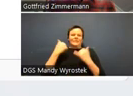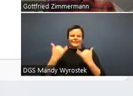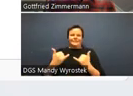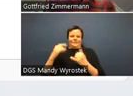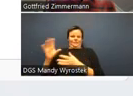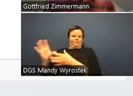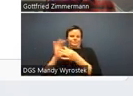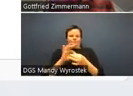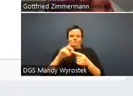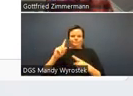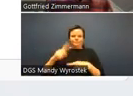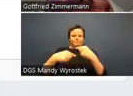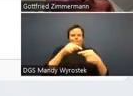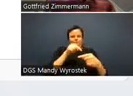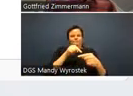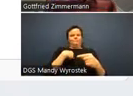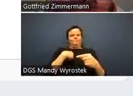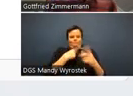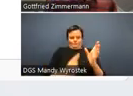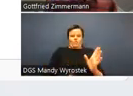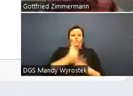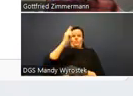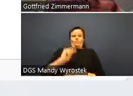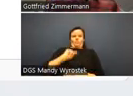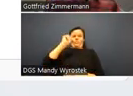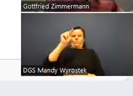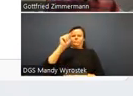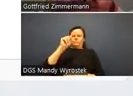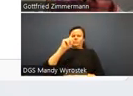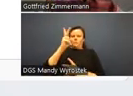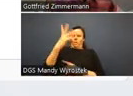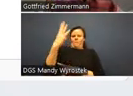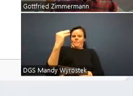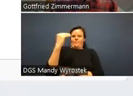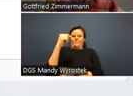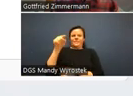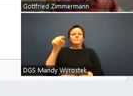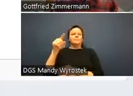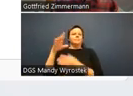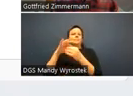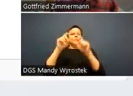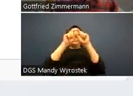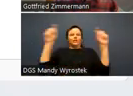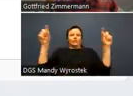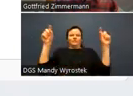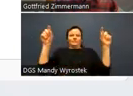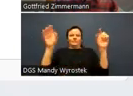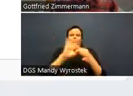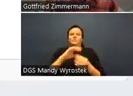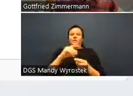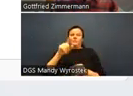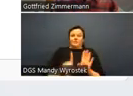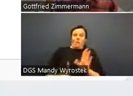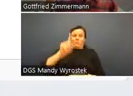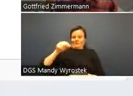Taste. Barrierefreies Word. Ja, hat jetzt nichts gemacht. Das kann man verschieden einstellen. Nach unten Taste. Nach